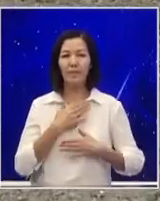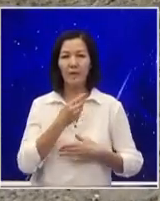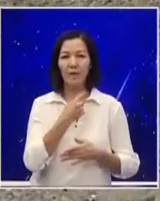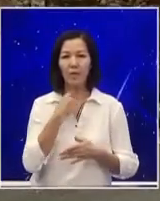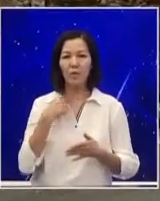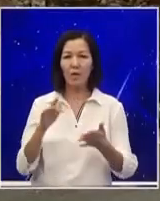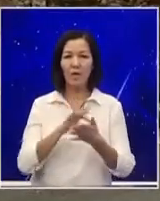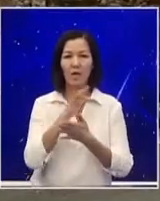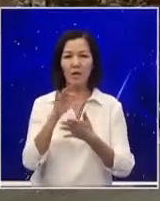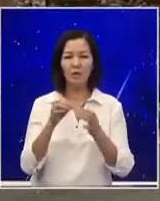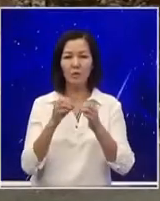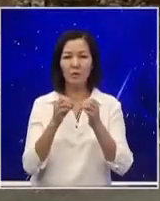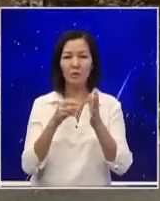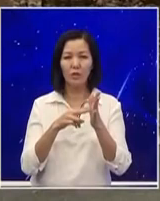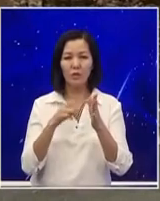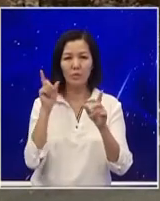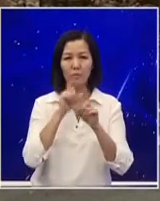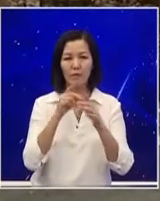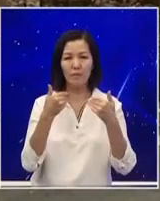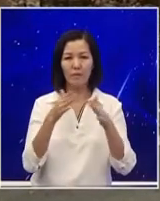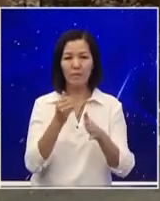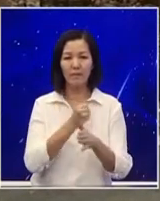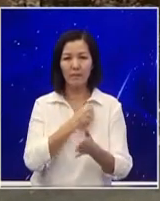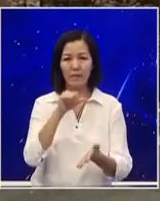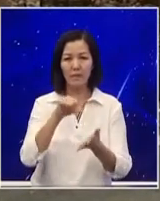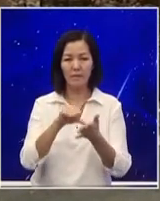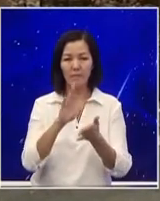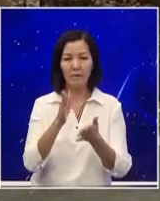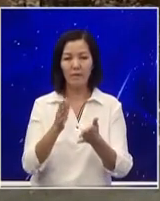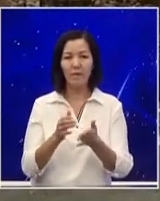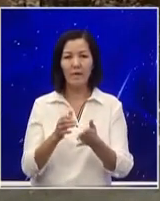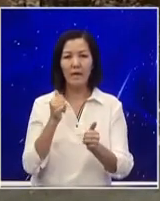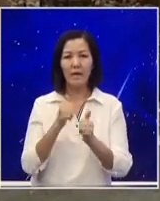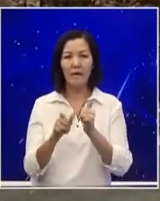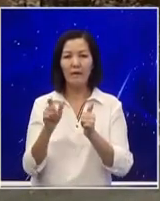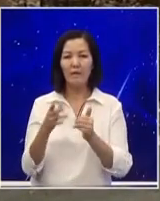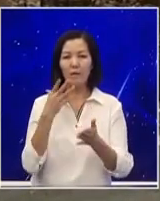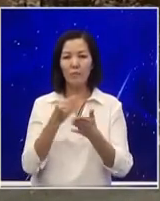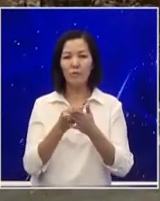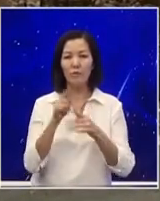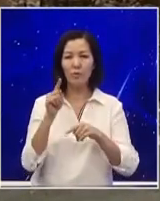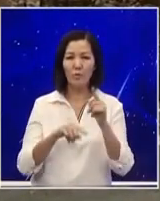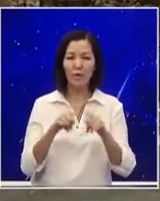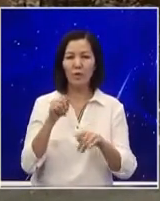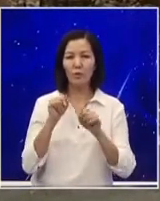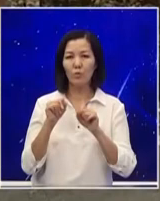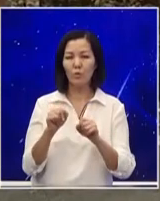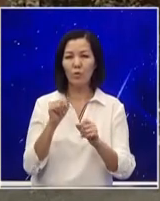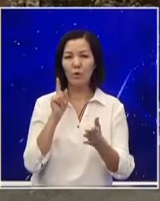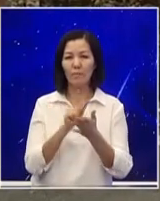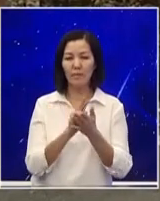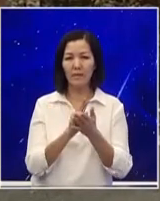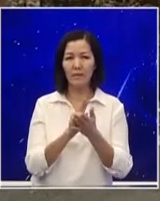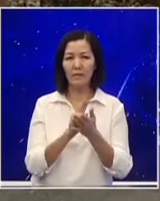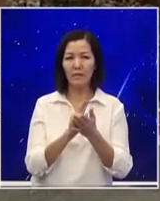қаласы есімбек қажет 17 мектепті бітіріп, өз борышымды өтеуге әскерге кетіп жатырмын. Әр адам осы отанда ойнап, өскен, осы жерде өсіп,